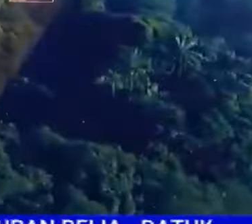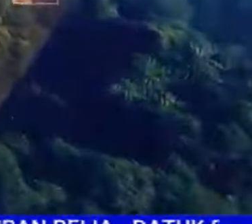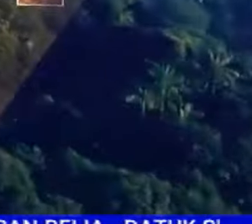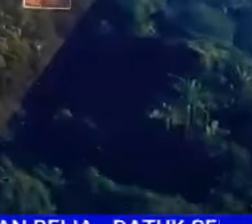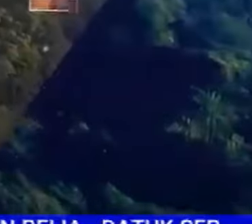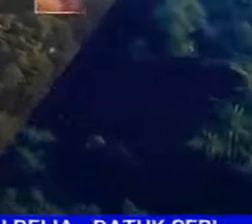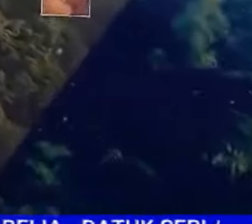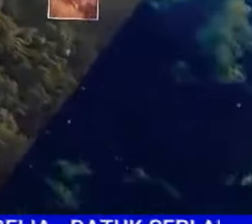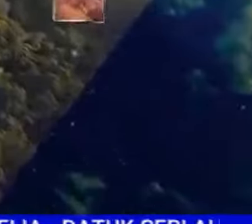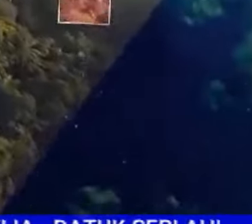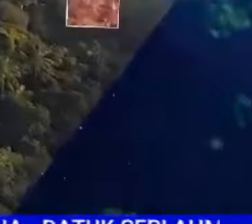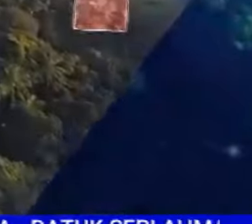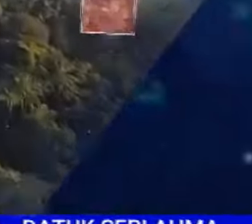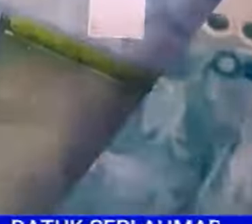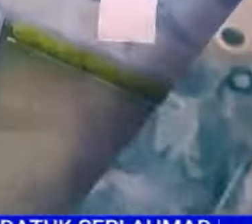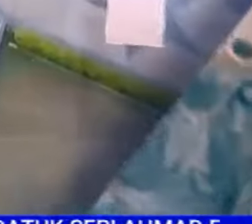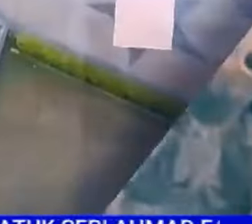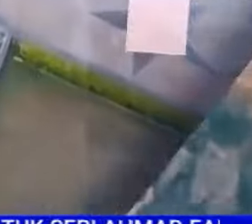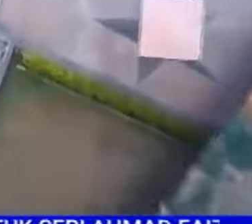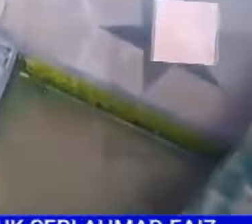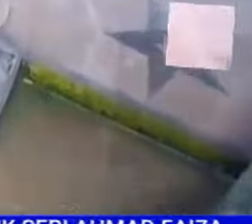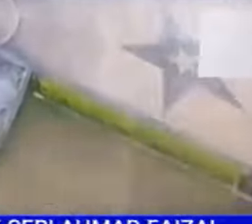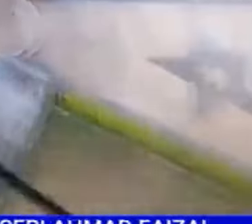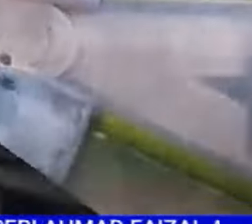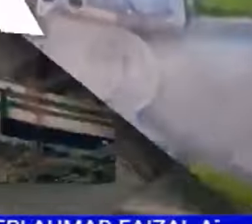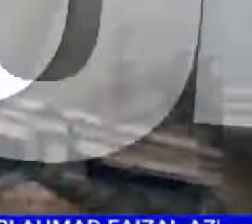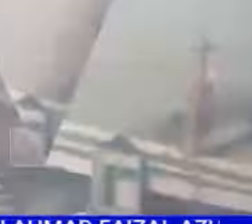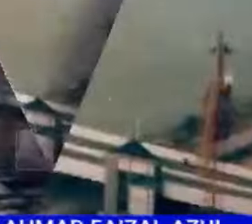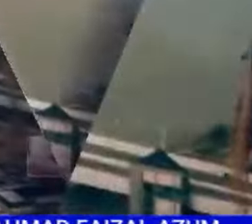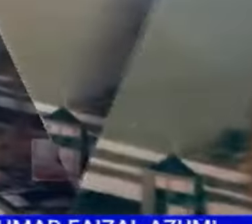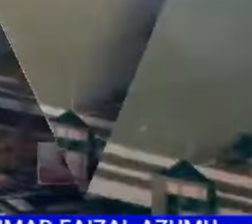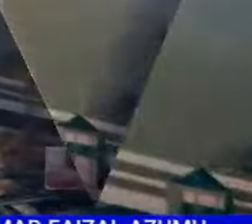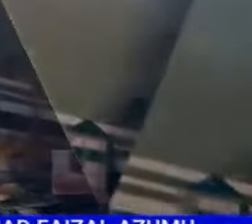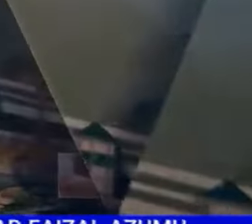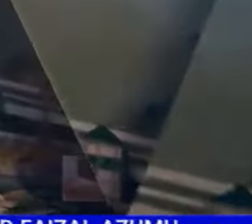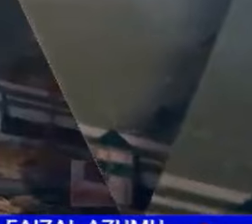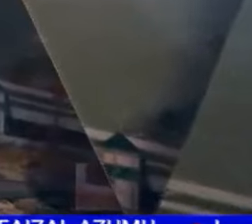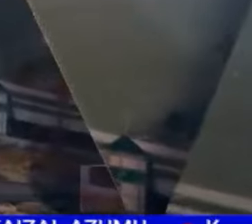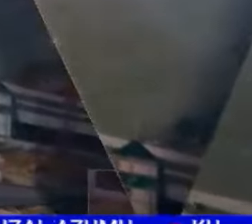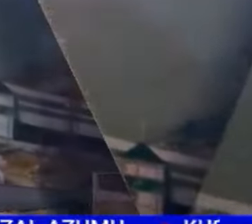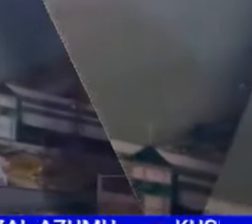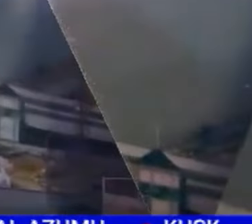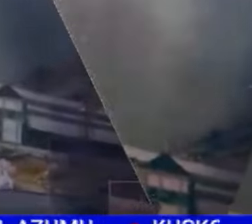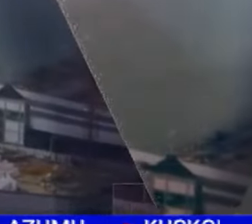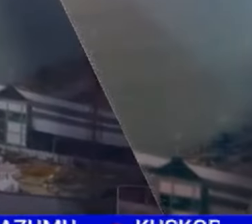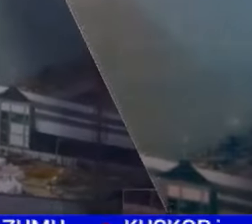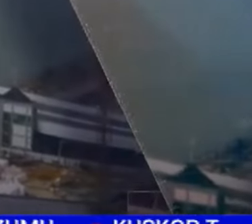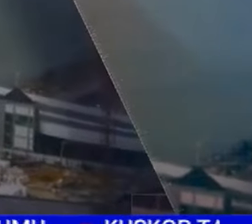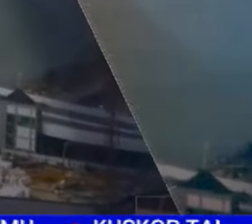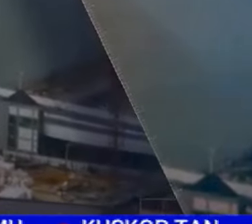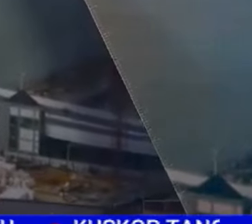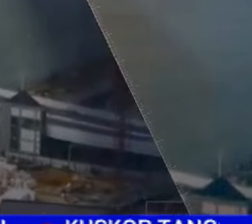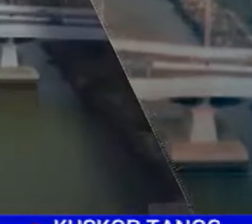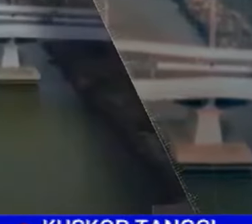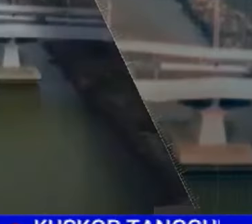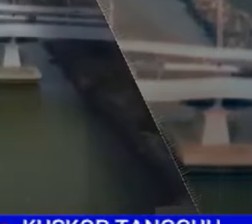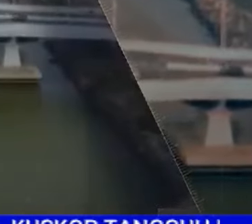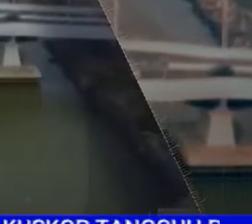hai hai Hai menyenangkan kibing kibing